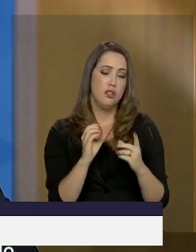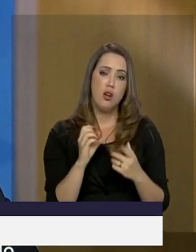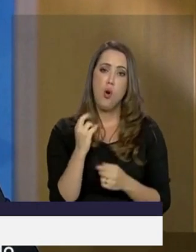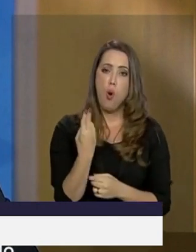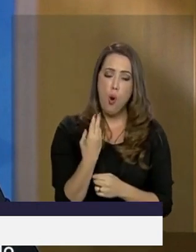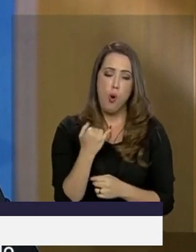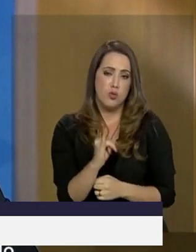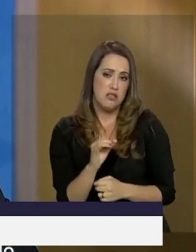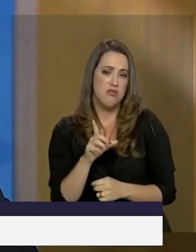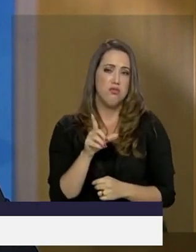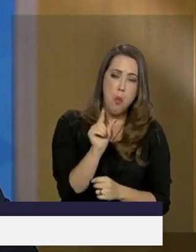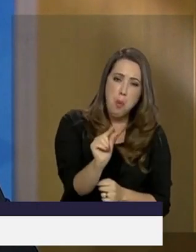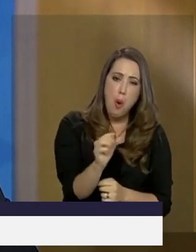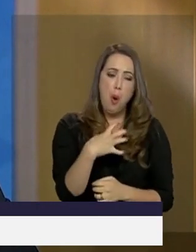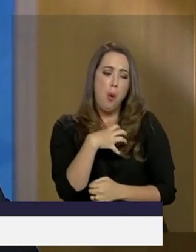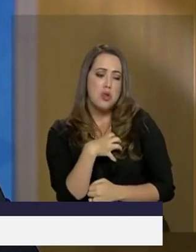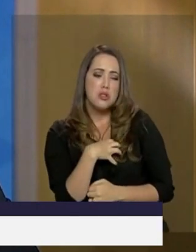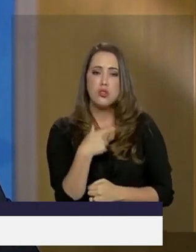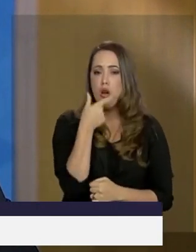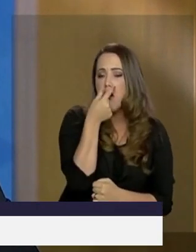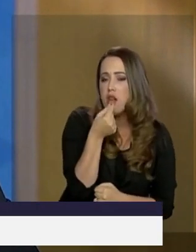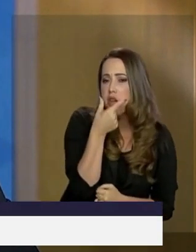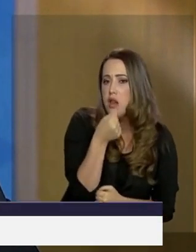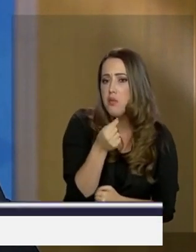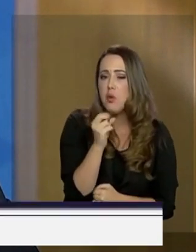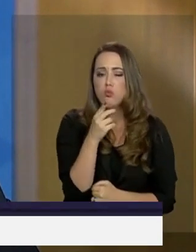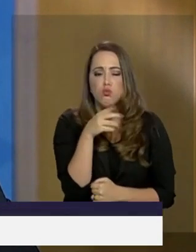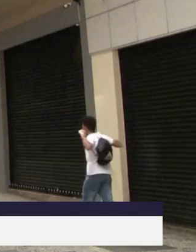très touché, ce serait comme une petite grippe ou un peu de froid.